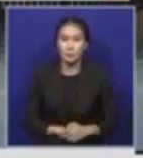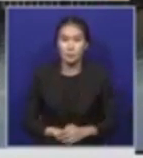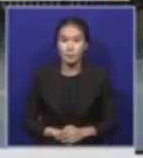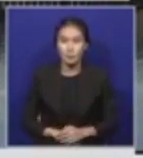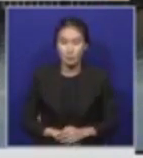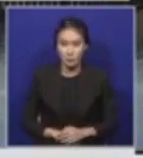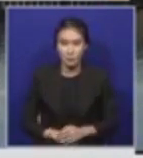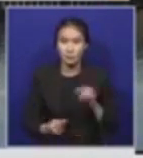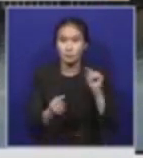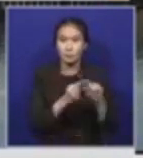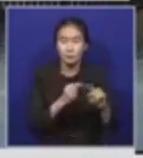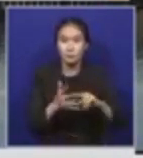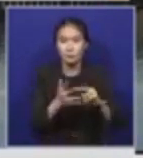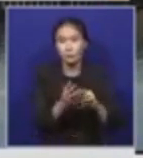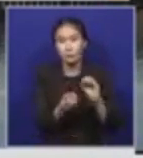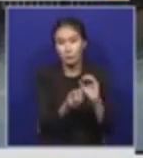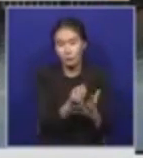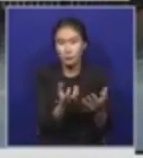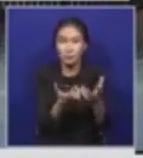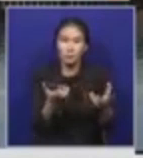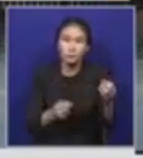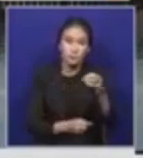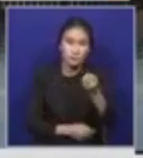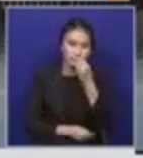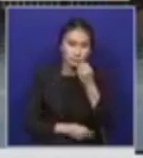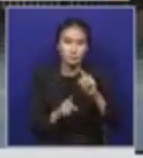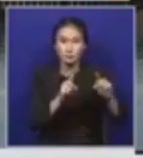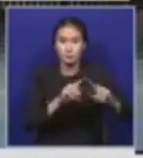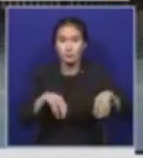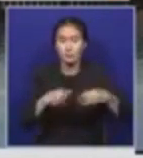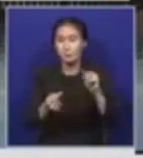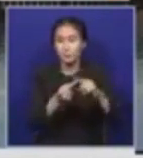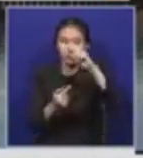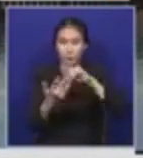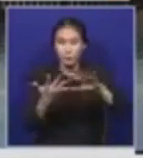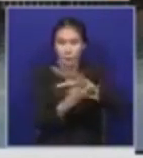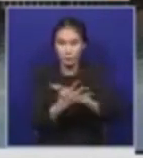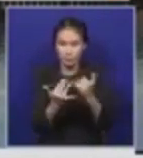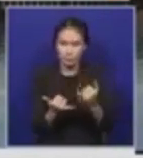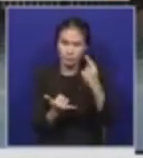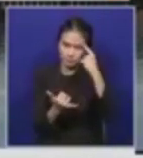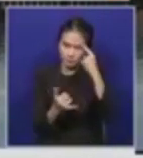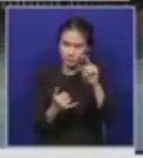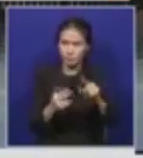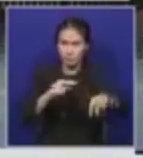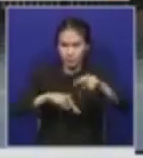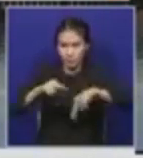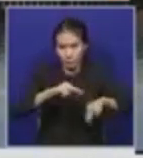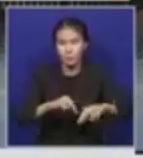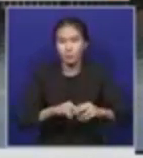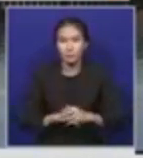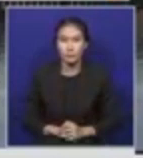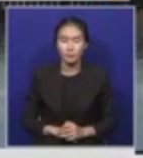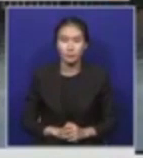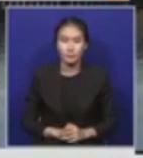พันธุ์พืชพันธุ์อาหารเหล่านี้ต่างหากนะครับซึ่งมันเป็นทรัพยากรของประเทศนะครับเราจำเป็นจะต้องปกป้องกระบวนการเข้า